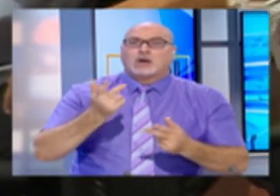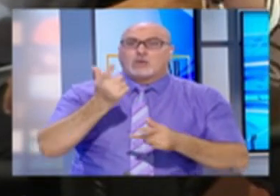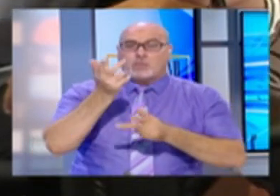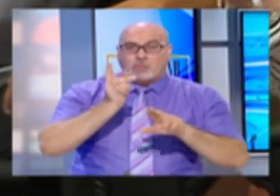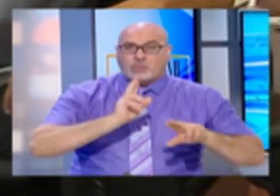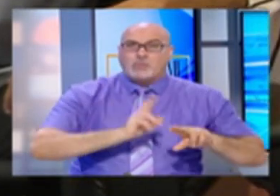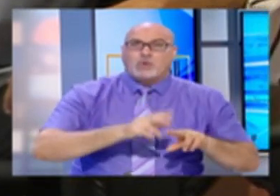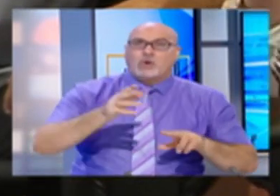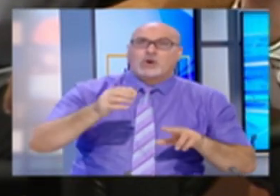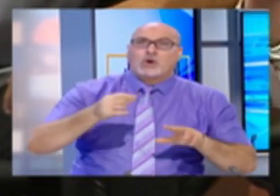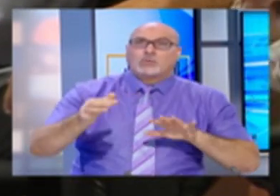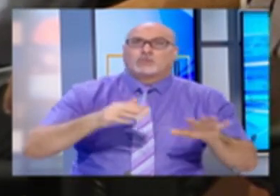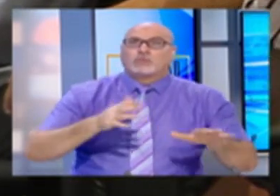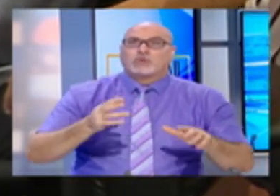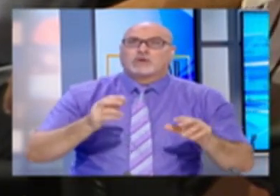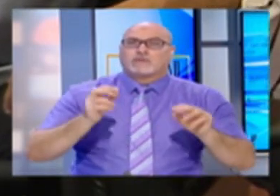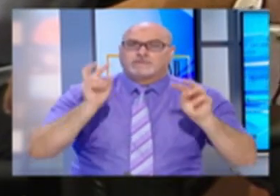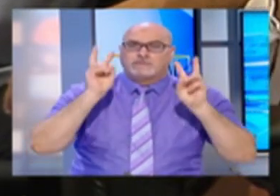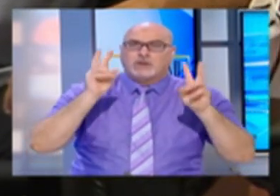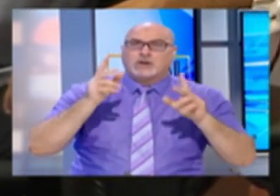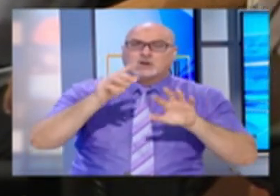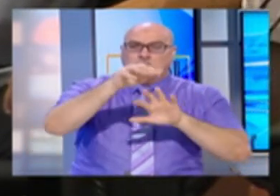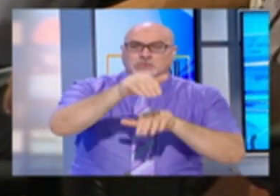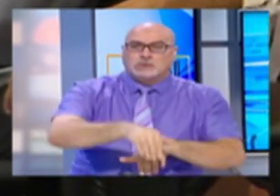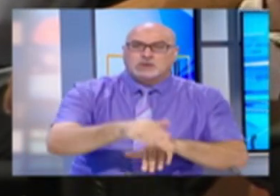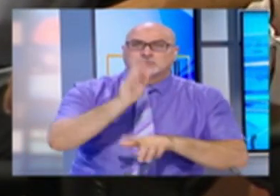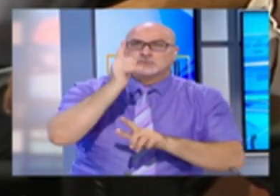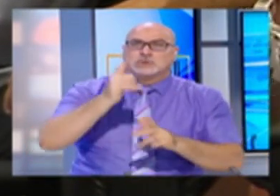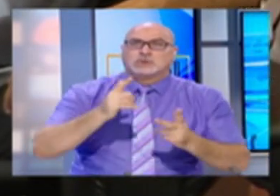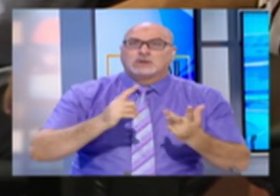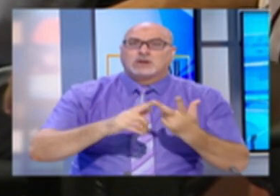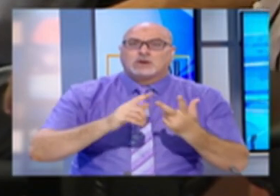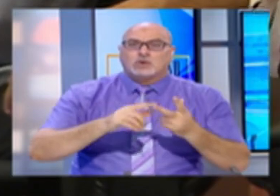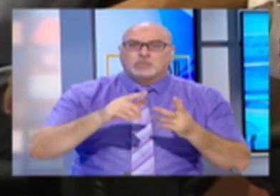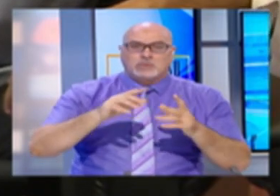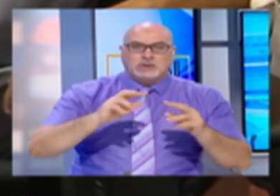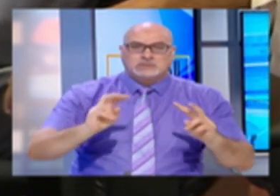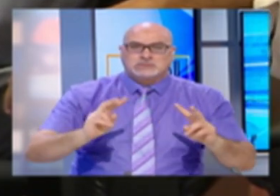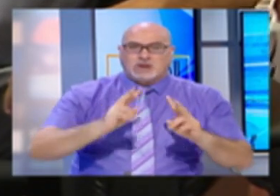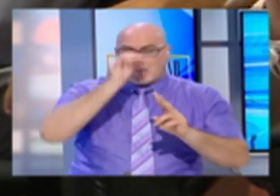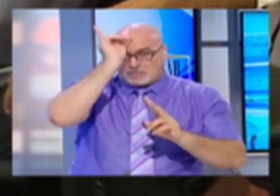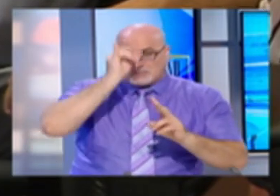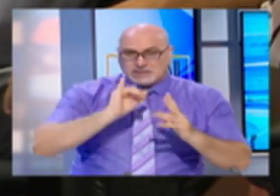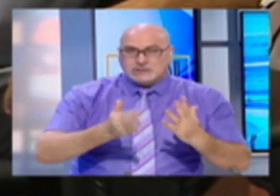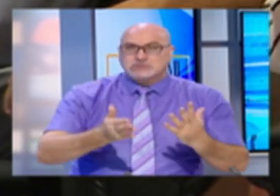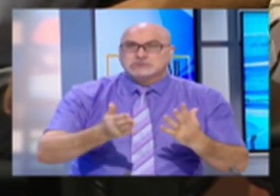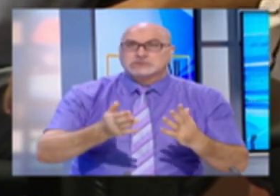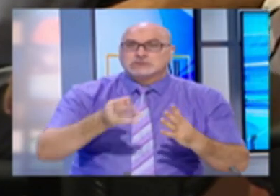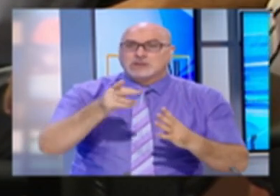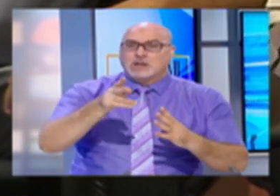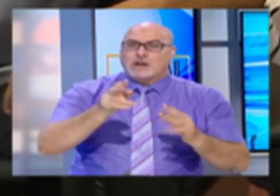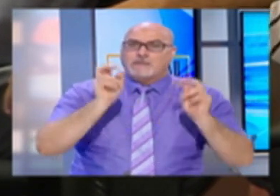ورموز الحركة مقابر الشهداء، المعالم التاريخية والمعالم التذكارية